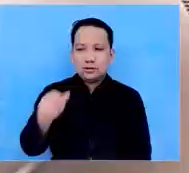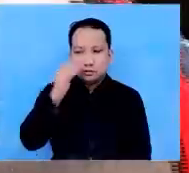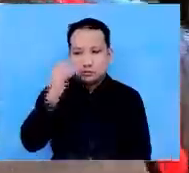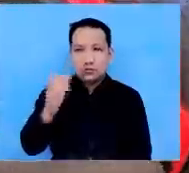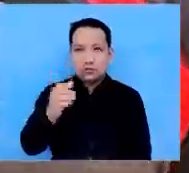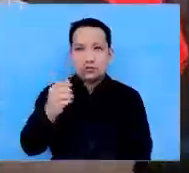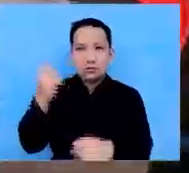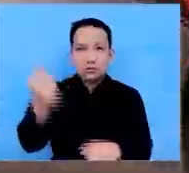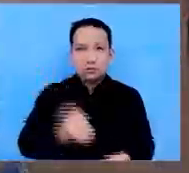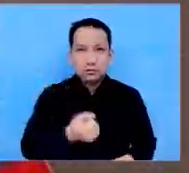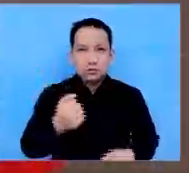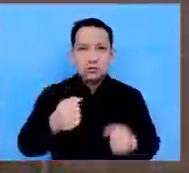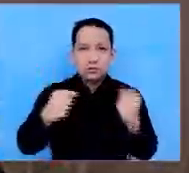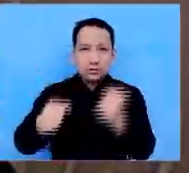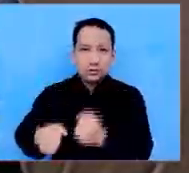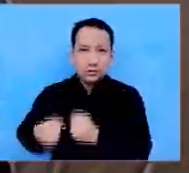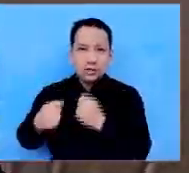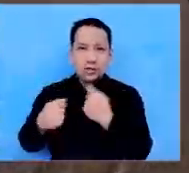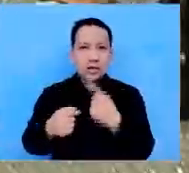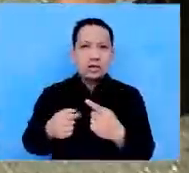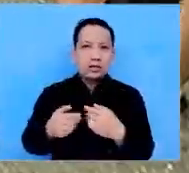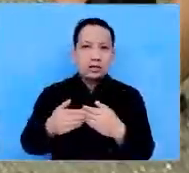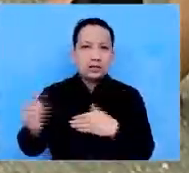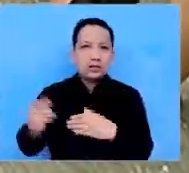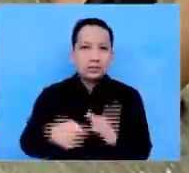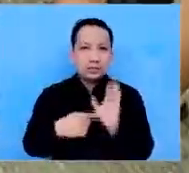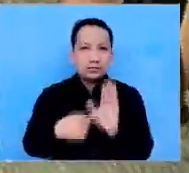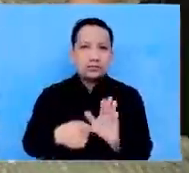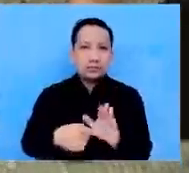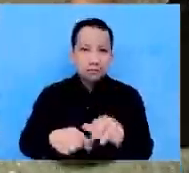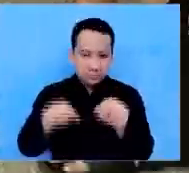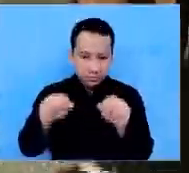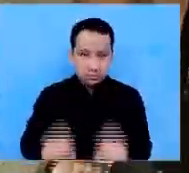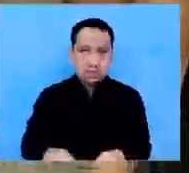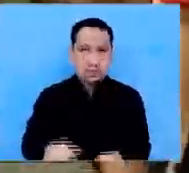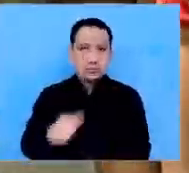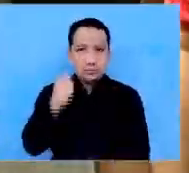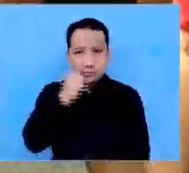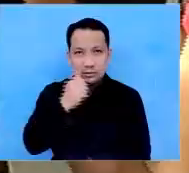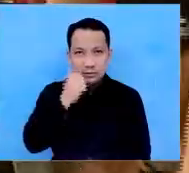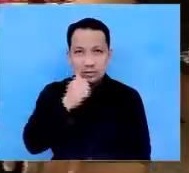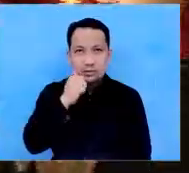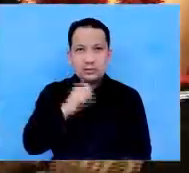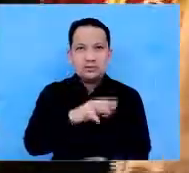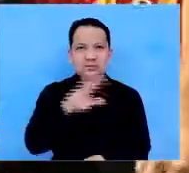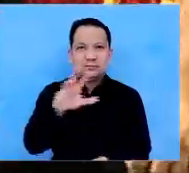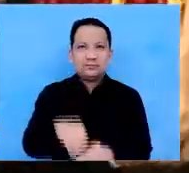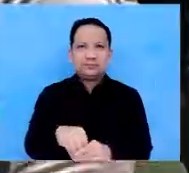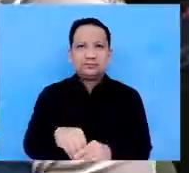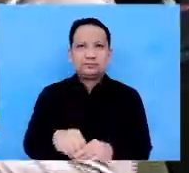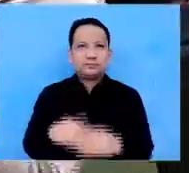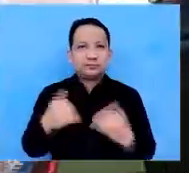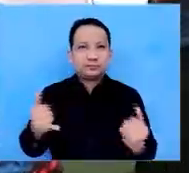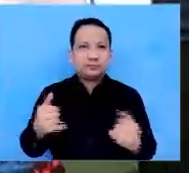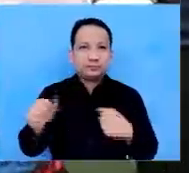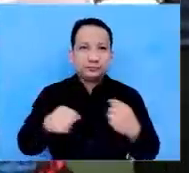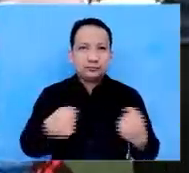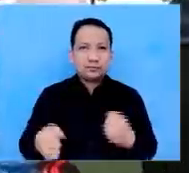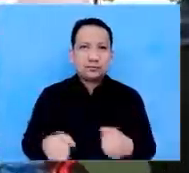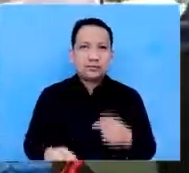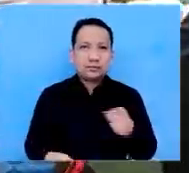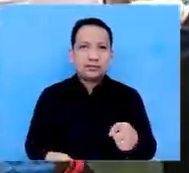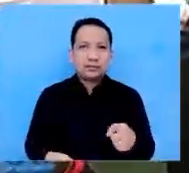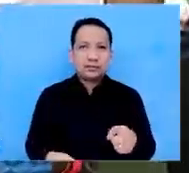paddler, pagkakataon din ito para maipakita na kayang-kaya ng mga babaeng makipagsabayan sa ganitong sport. Isa ring